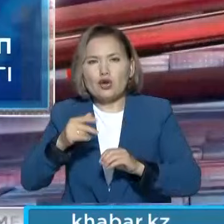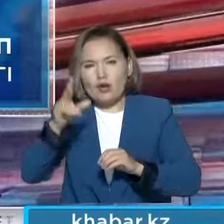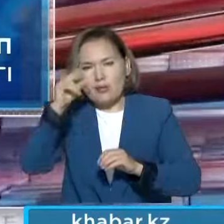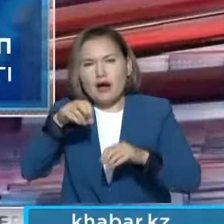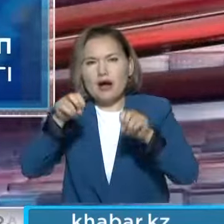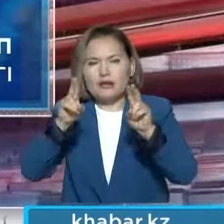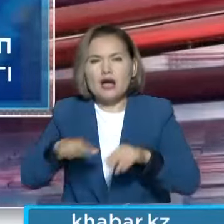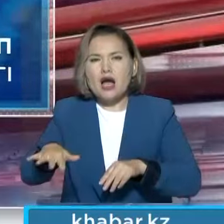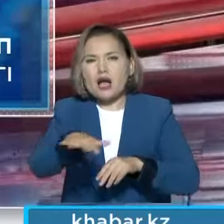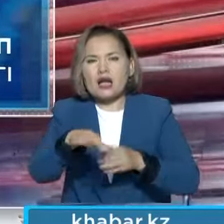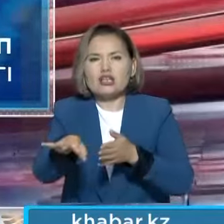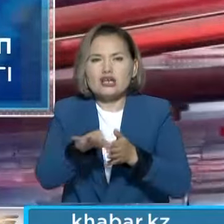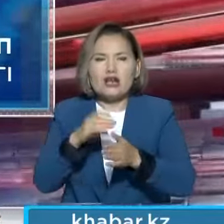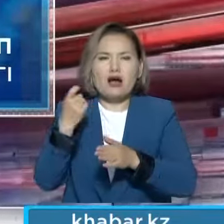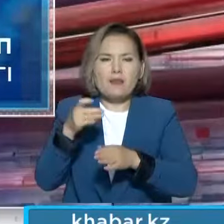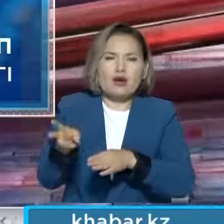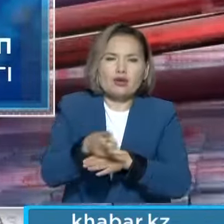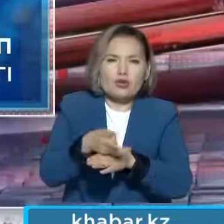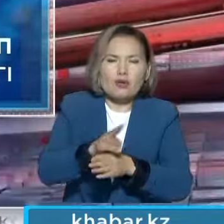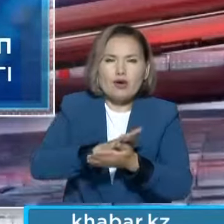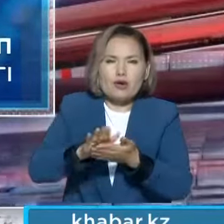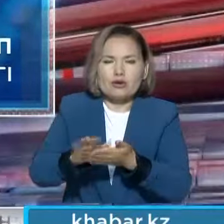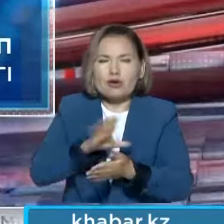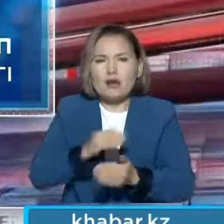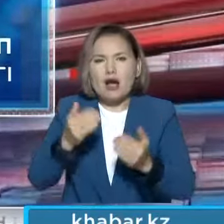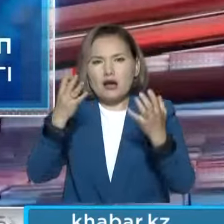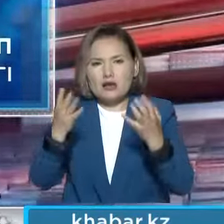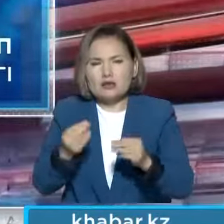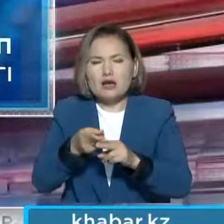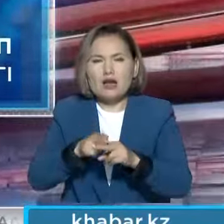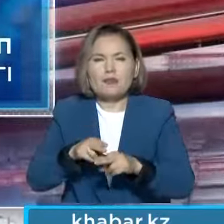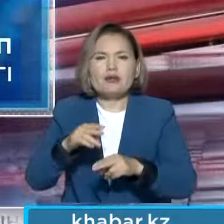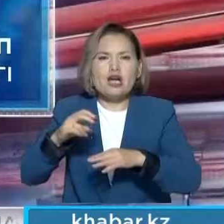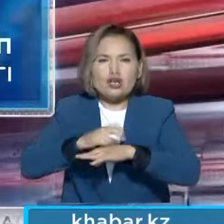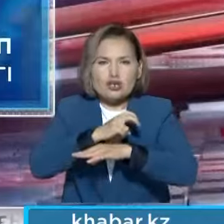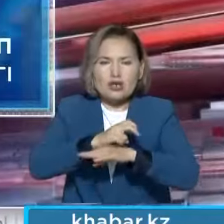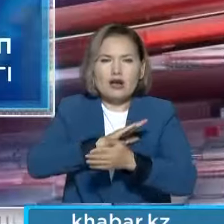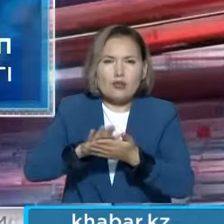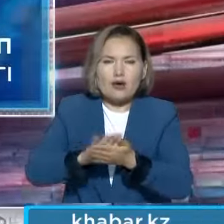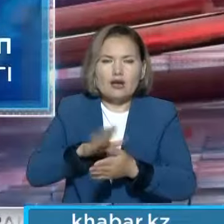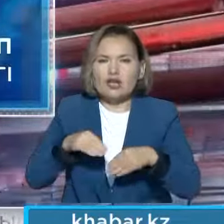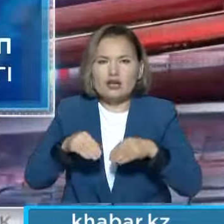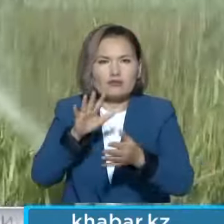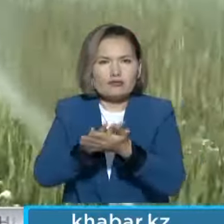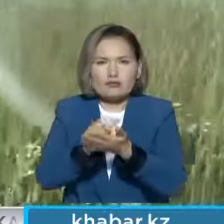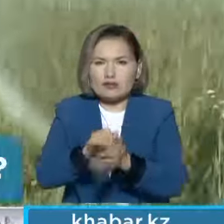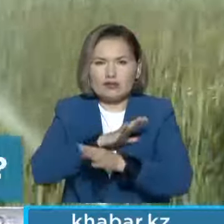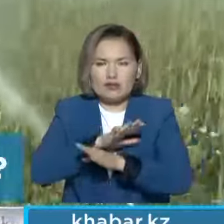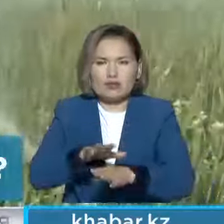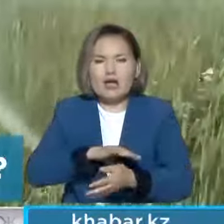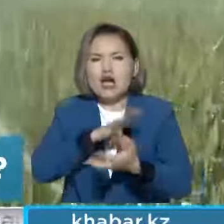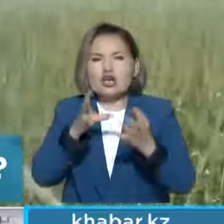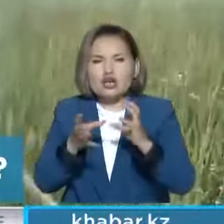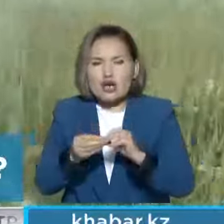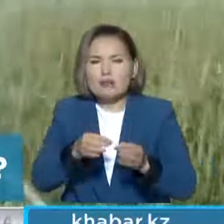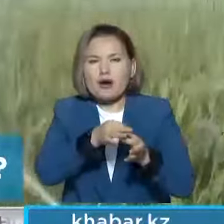мамандар аумақта жедел химиялық өңдеу шараларын жүргізді. Қазіргі уақытта шегіртке ошақтары жойылды, егінге зақым келген жоқ. Жалпы